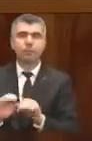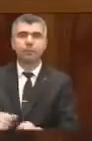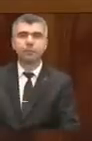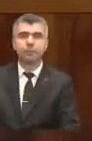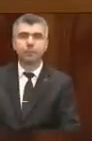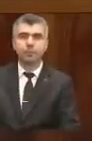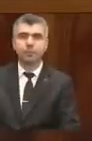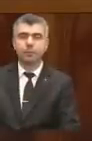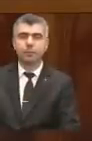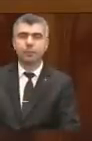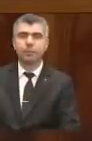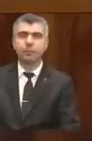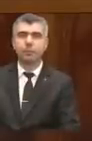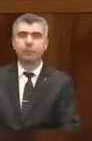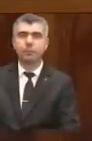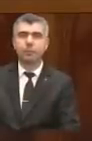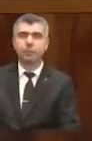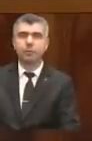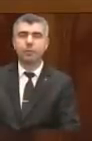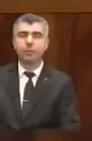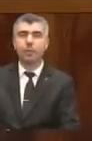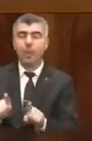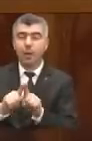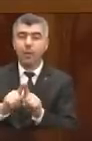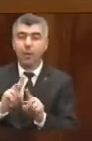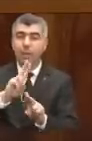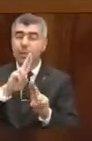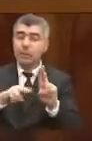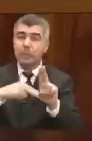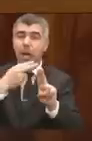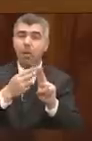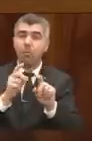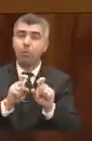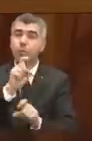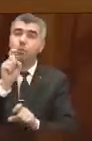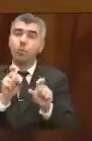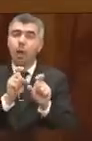لا جاوبنا على الاسئله ديالنا